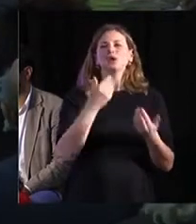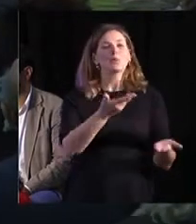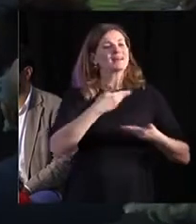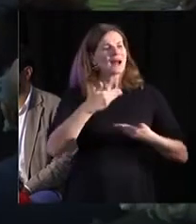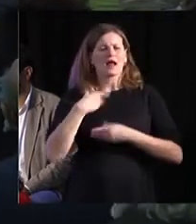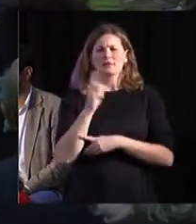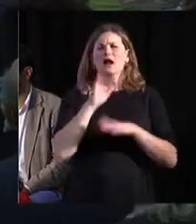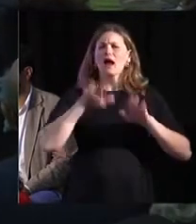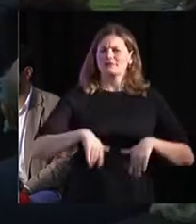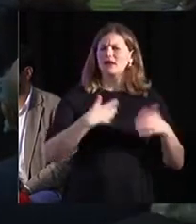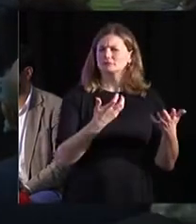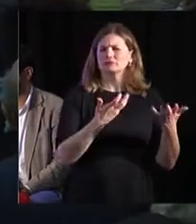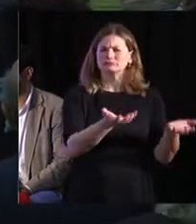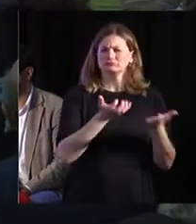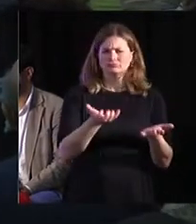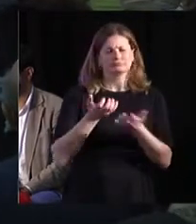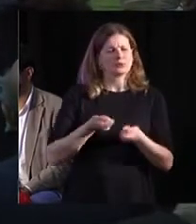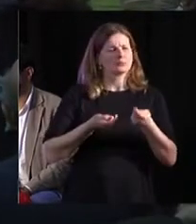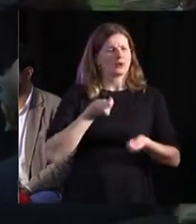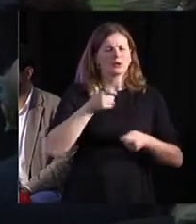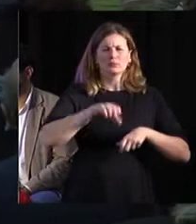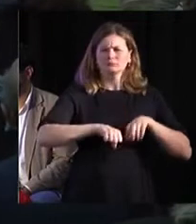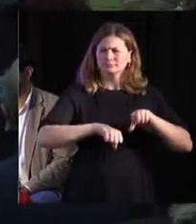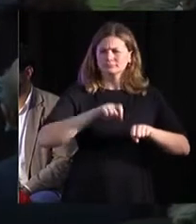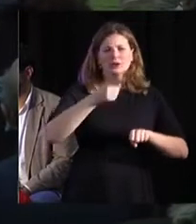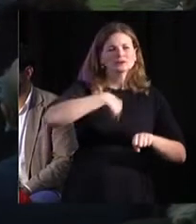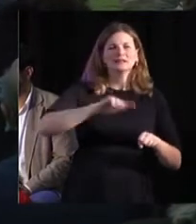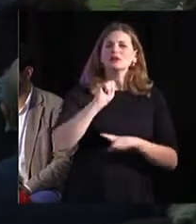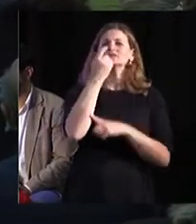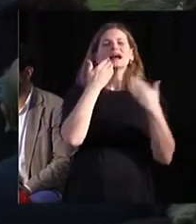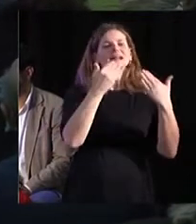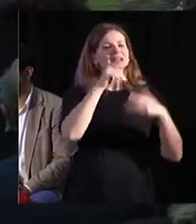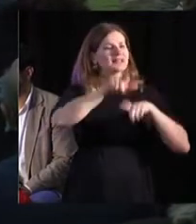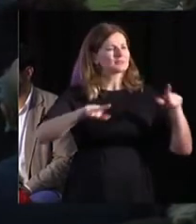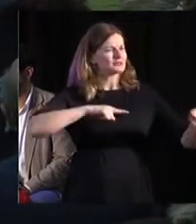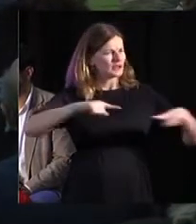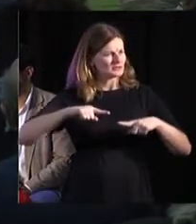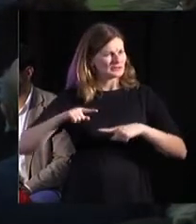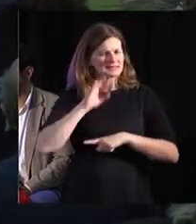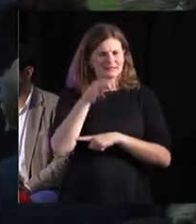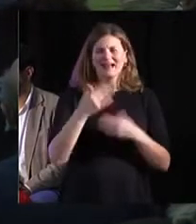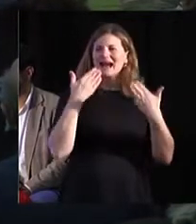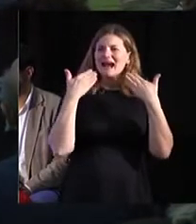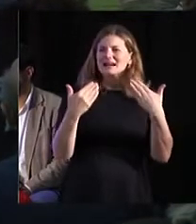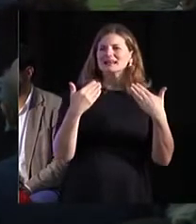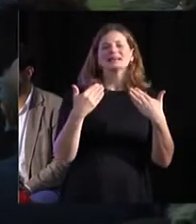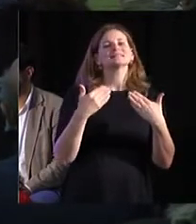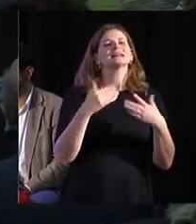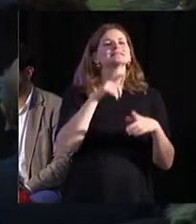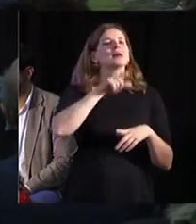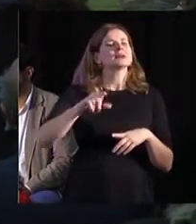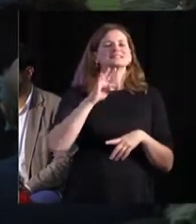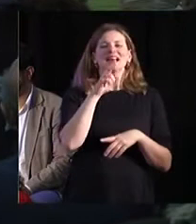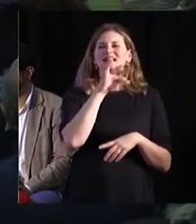són conquistes que hem aconseguit gràcies a la gent organitzada, gràcies a la gent com la Teresa